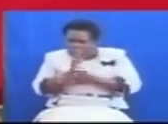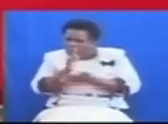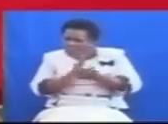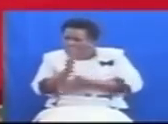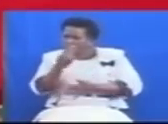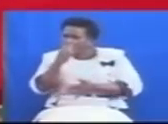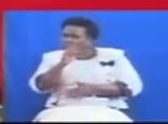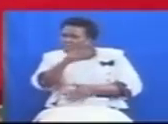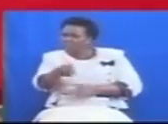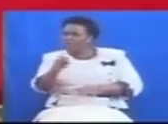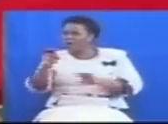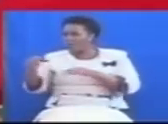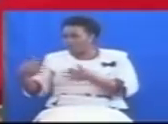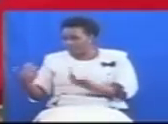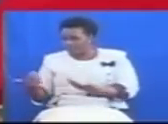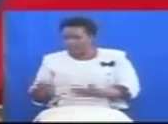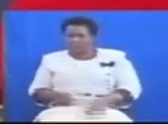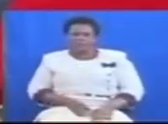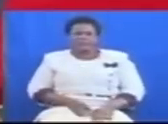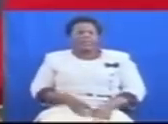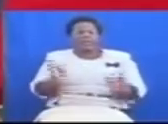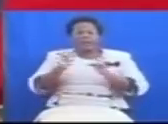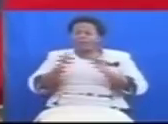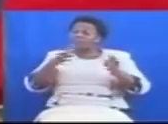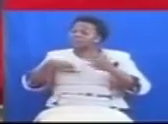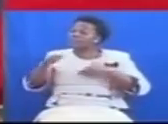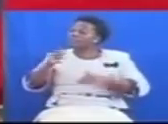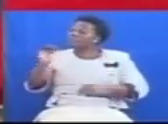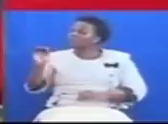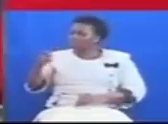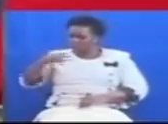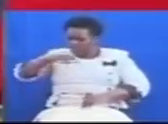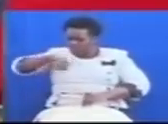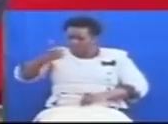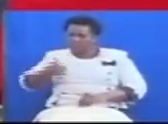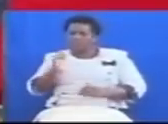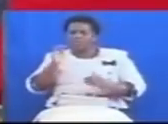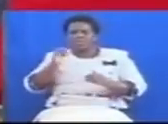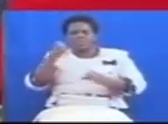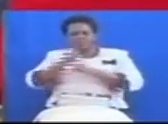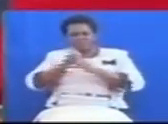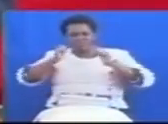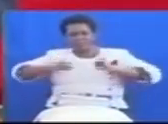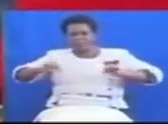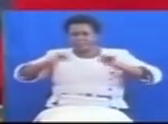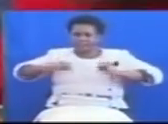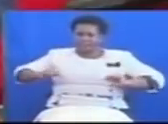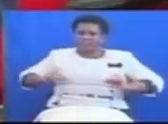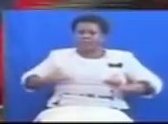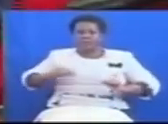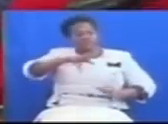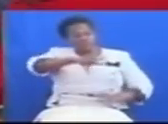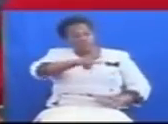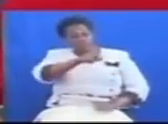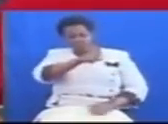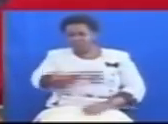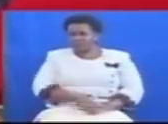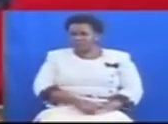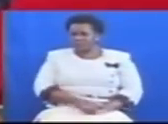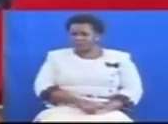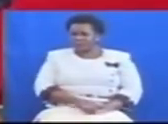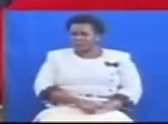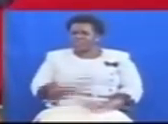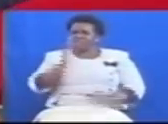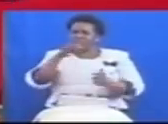Naibu Spika, mimi nimeenda Rorya, nimefanya ziara ya kikazi miongoni mwa wilaya za mwanzo kabisa ambazo nimetembelea. Nimeenda Roimbo, nimeenda